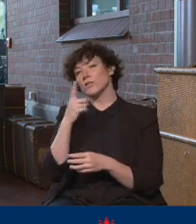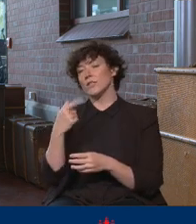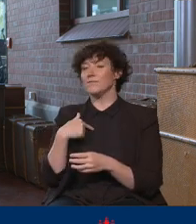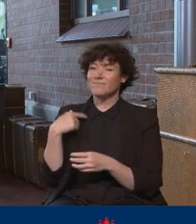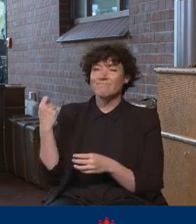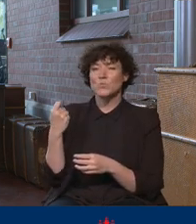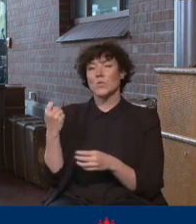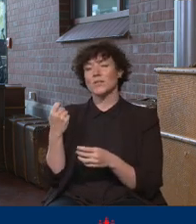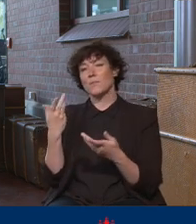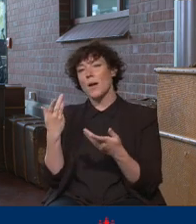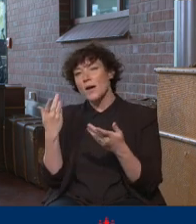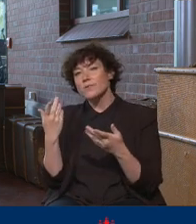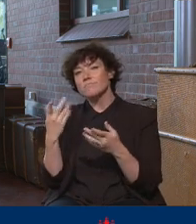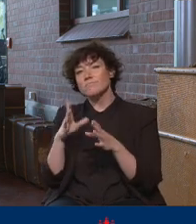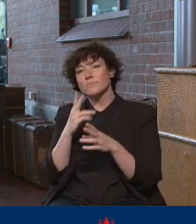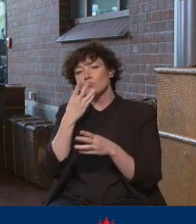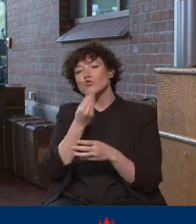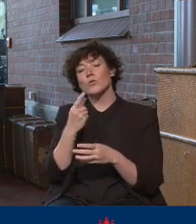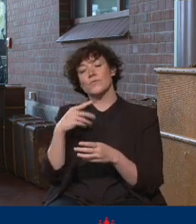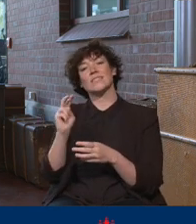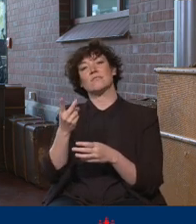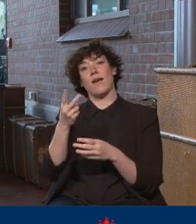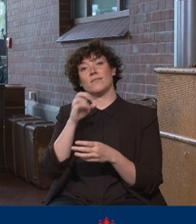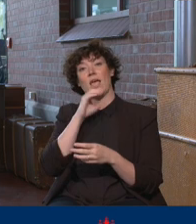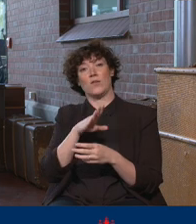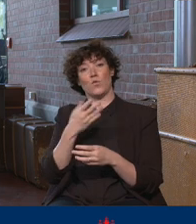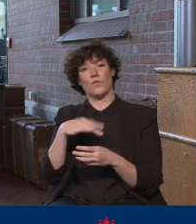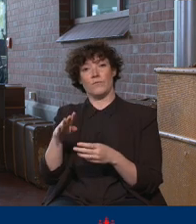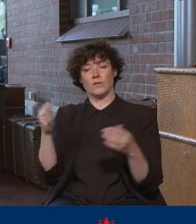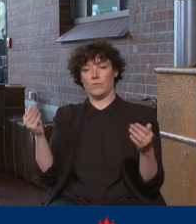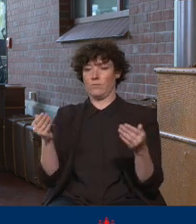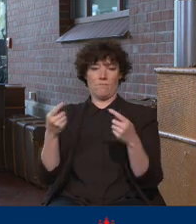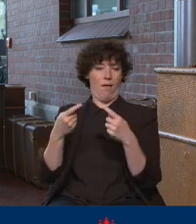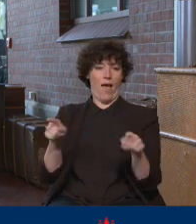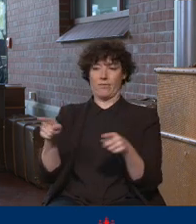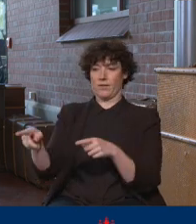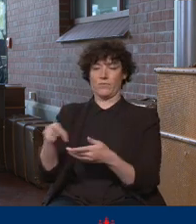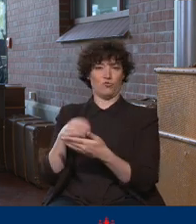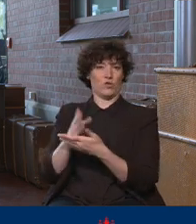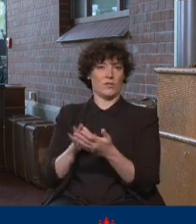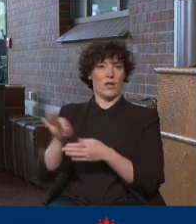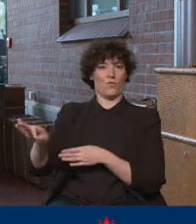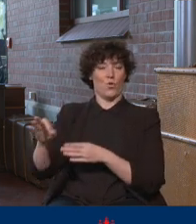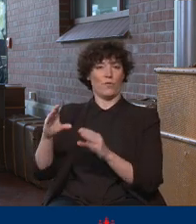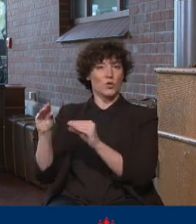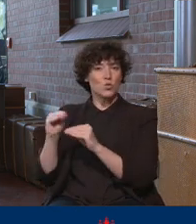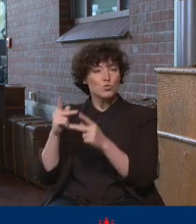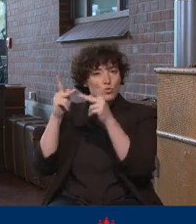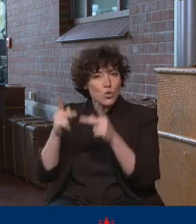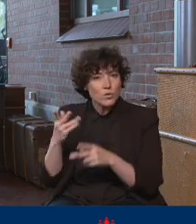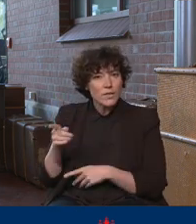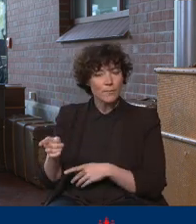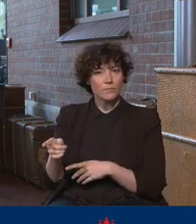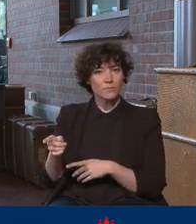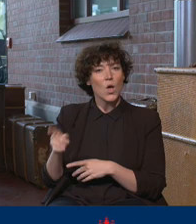wir im zweiten entwurf gesehen haben ja auch nochmal mit nutzungskonzept ganz anders an den stadtteil herantritt und ich glaube so ein bisschen die sorge die sie